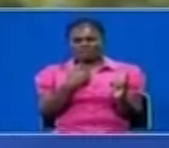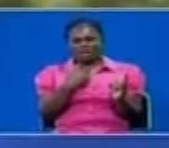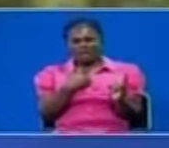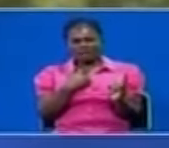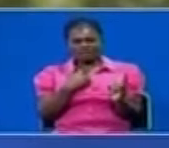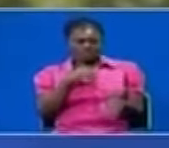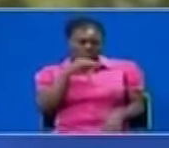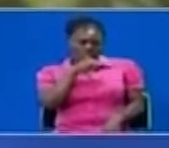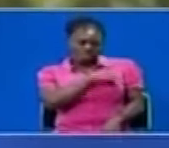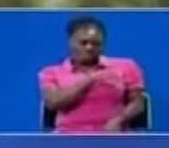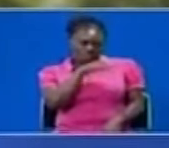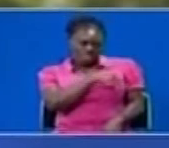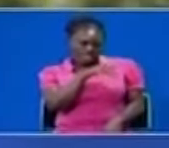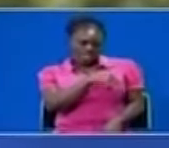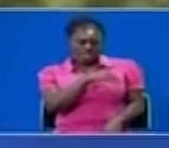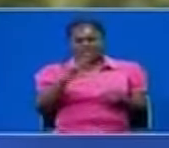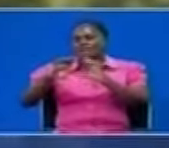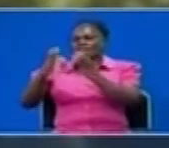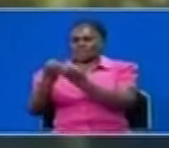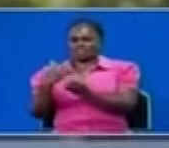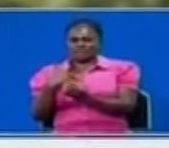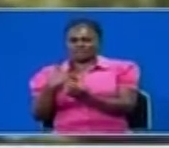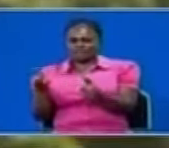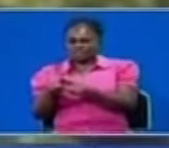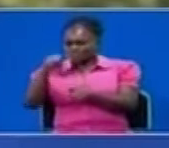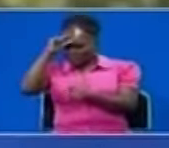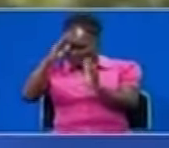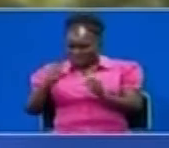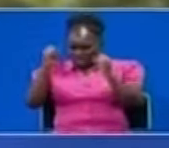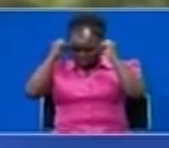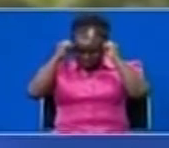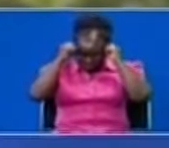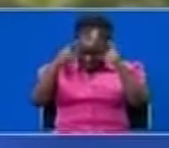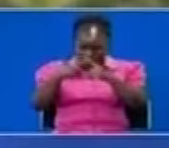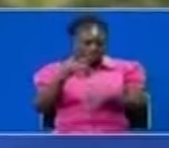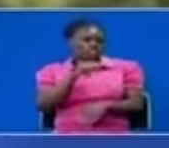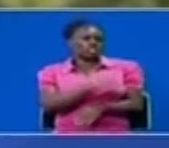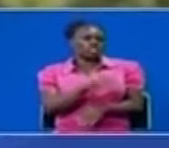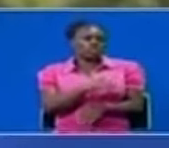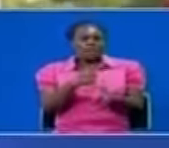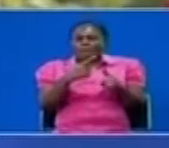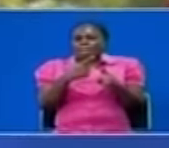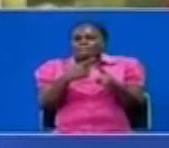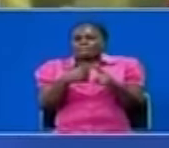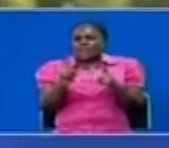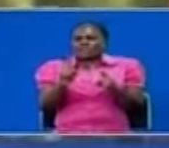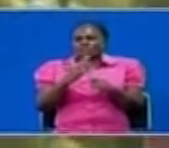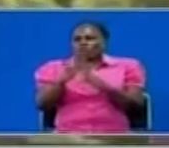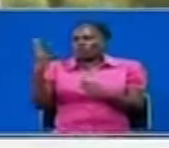classes. Ziko masomo ya jioni jioni. Hata magavana wanaanza kusoma. Lakini paka upite form 4.